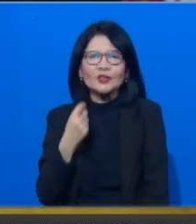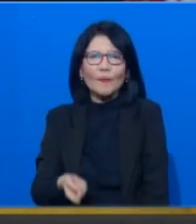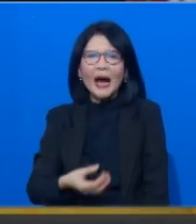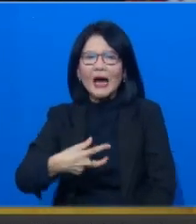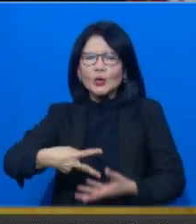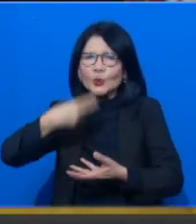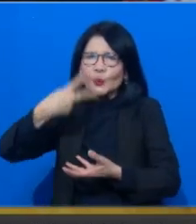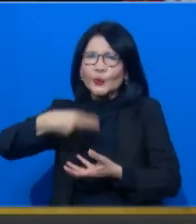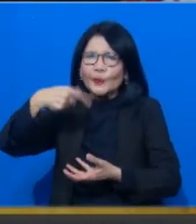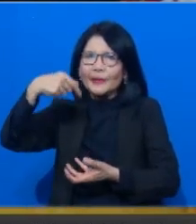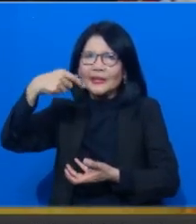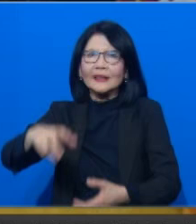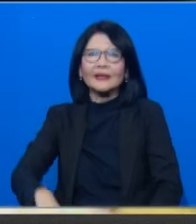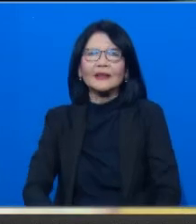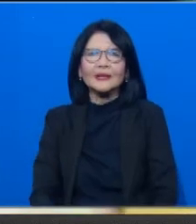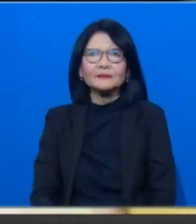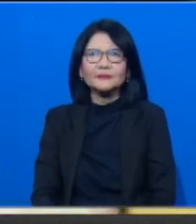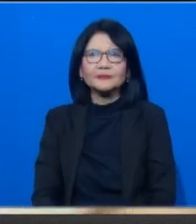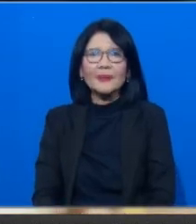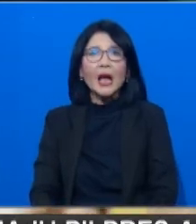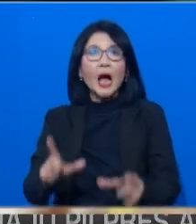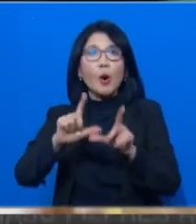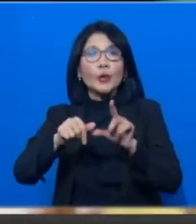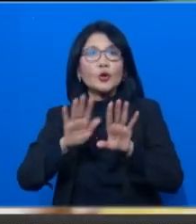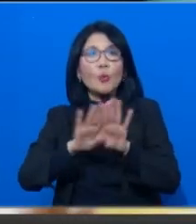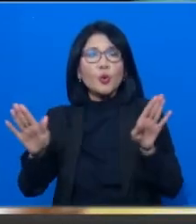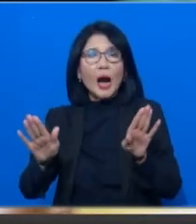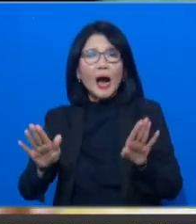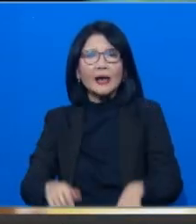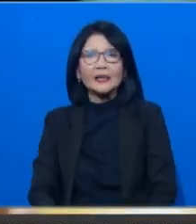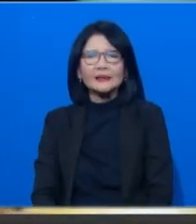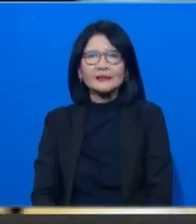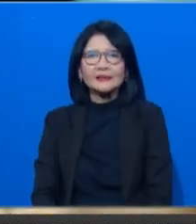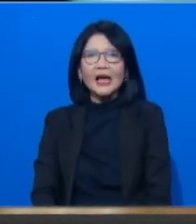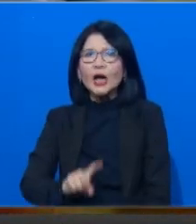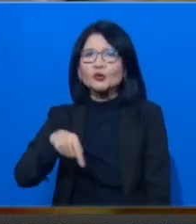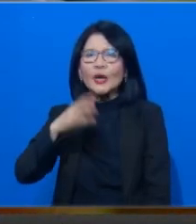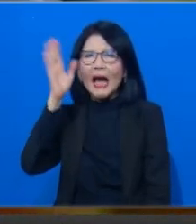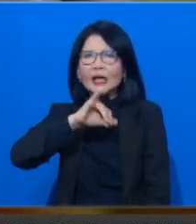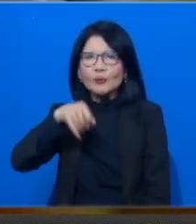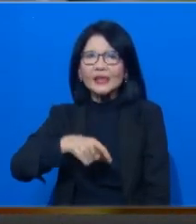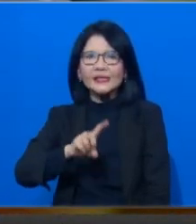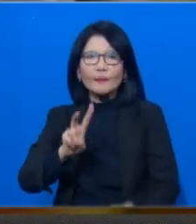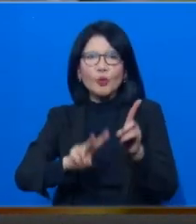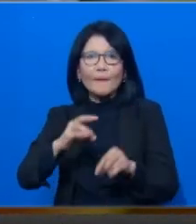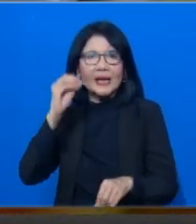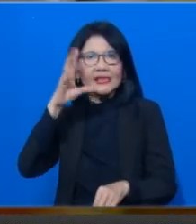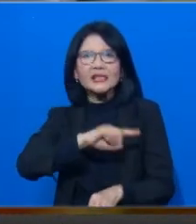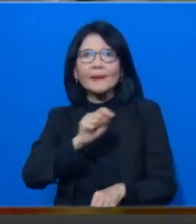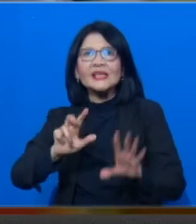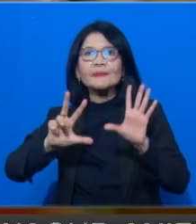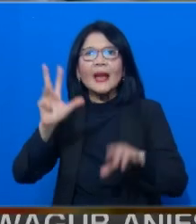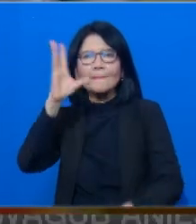sudah sulit ditemukan ini. Warung ini buka setiap hari terkecuali hari Jumat mulai pukul 12 siang hingga 9 malam.